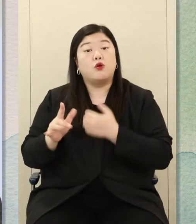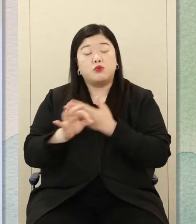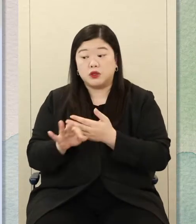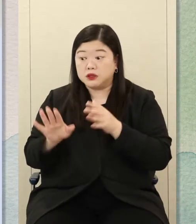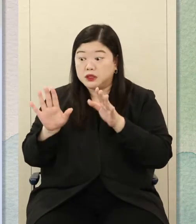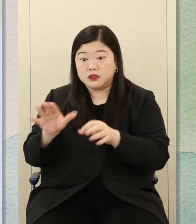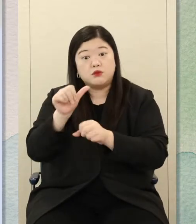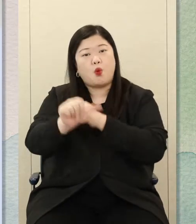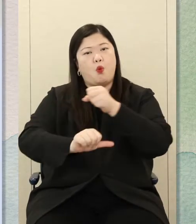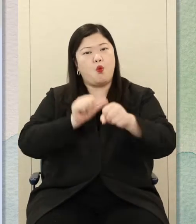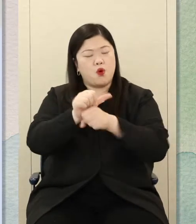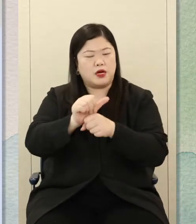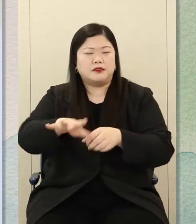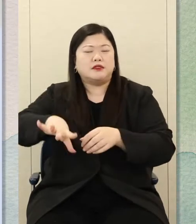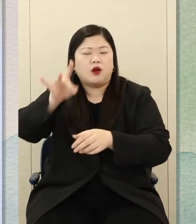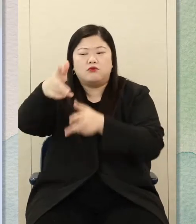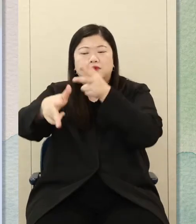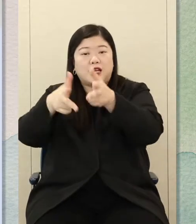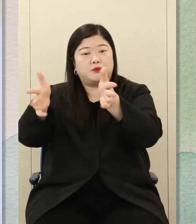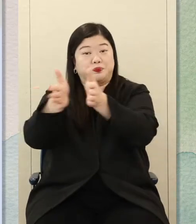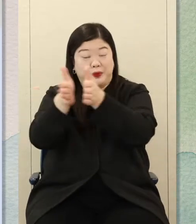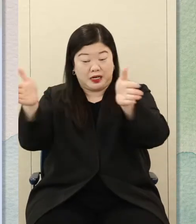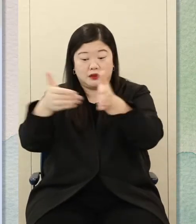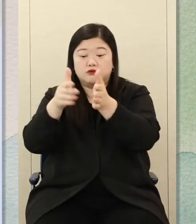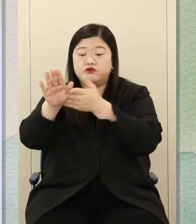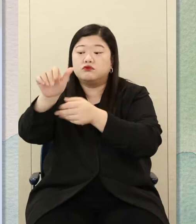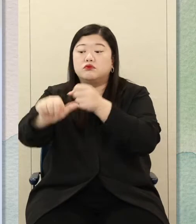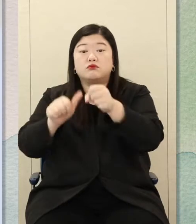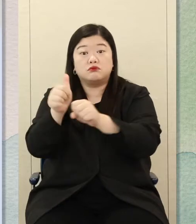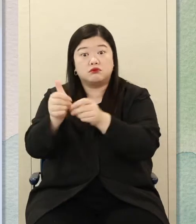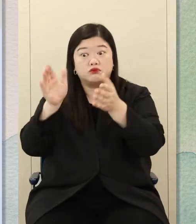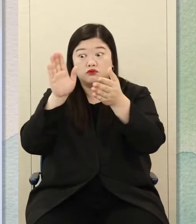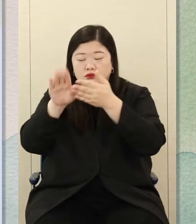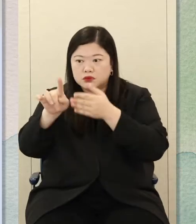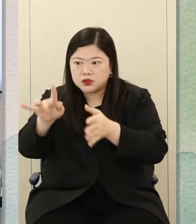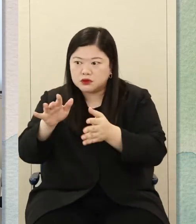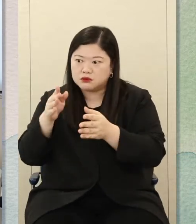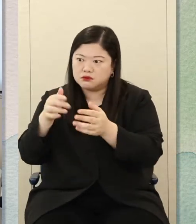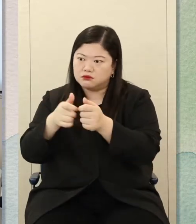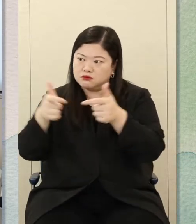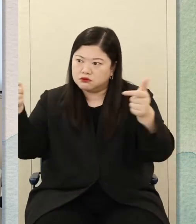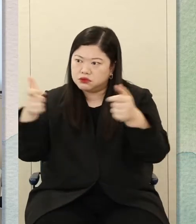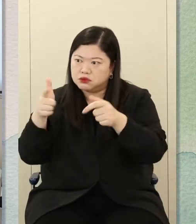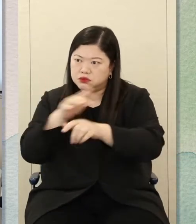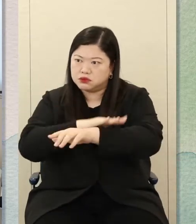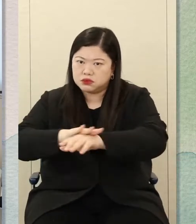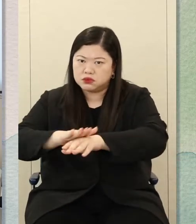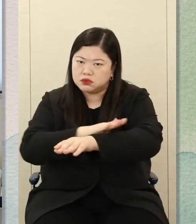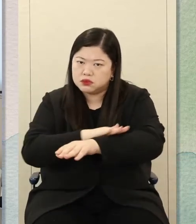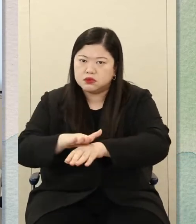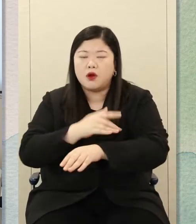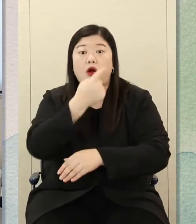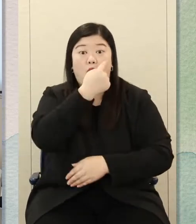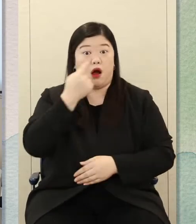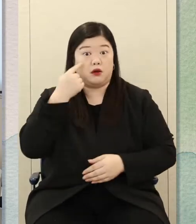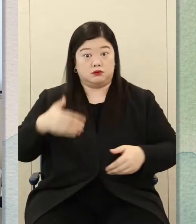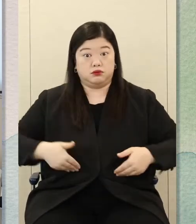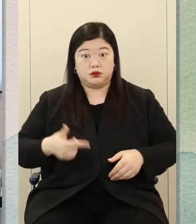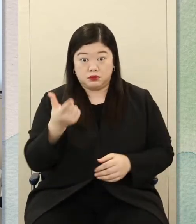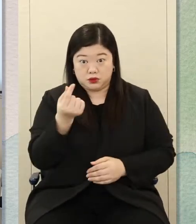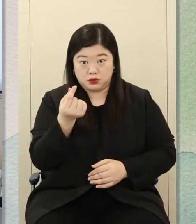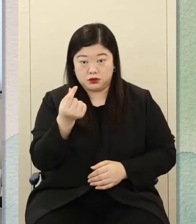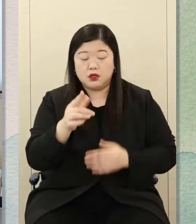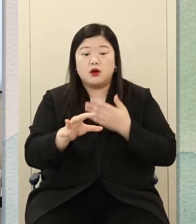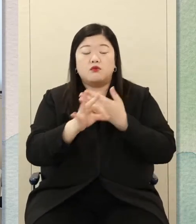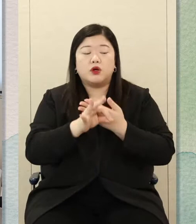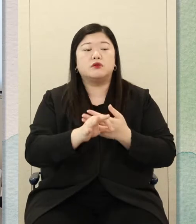지표상으로 그렇게 되지 못하는 거죠. 왜냐하면 독서율이 계속 떨어지고 독자는 감소하고 있으니까. 그래서 그러면 우리가